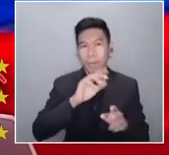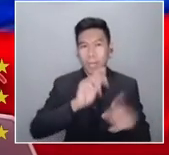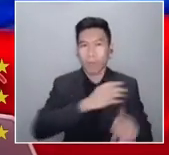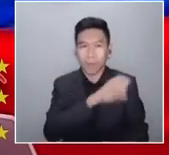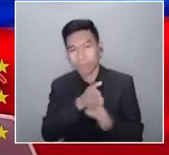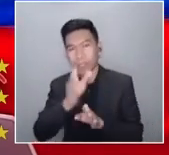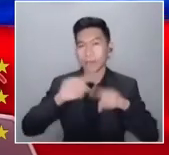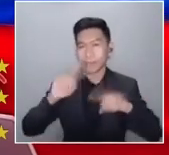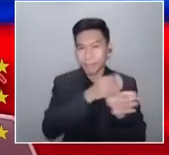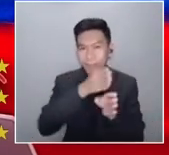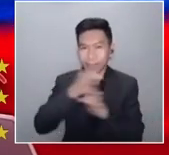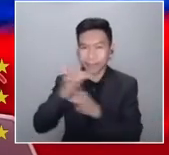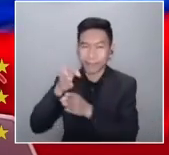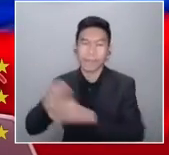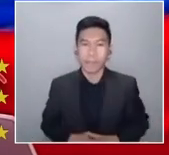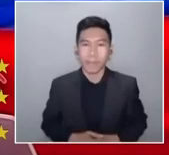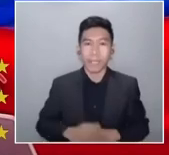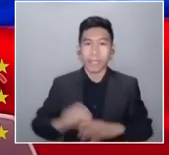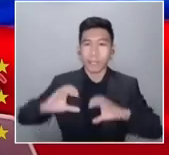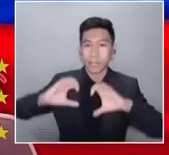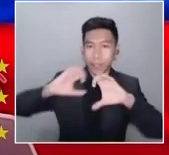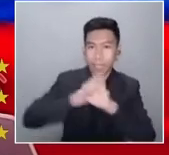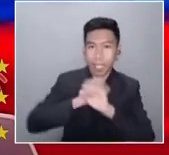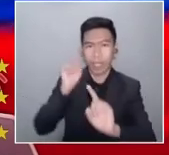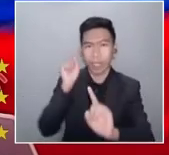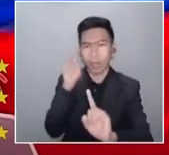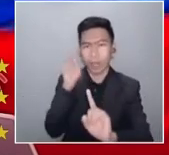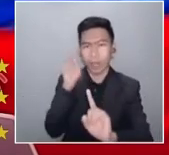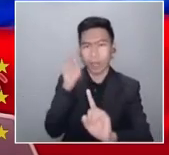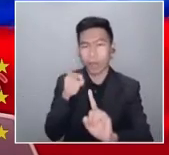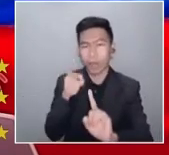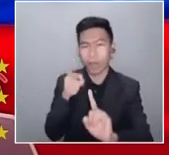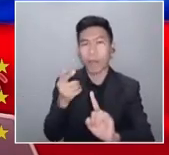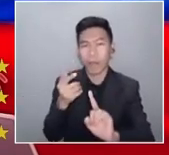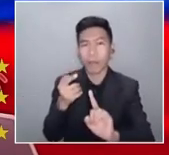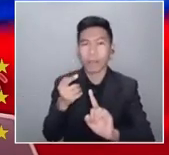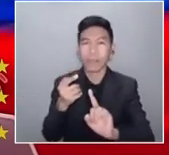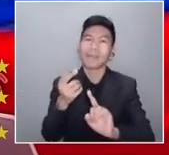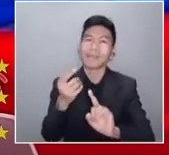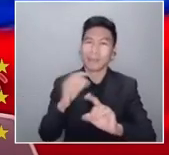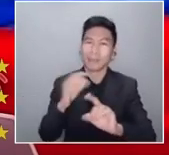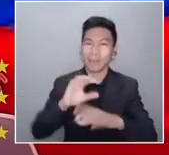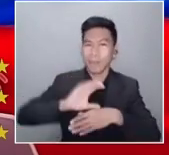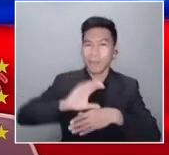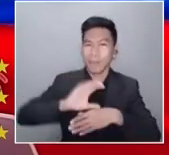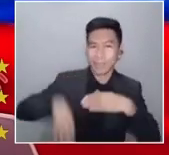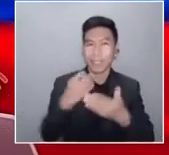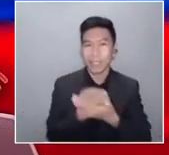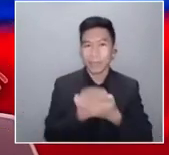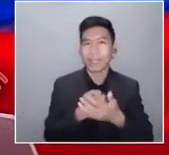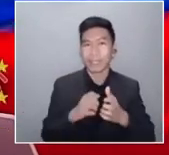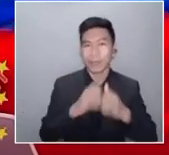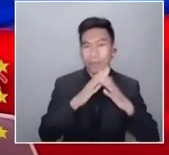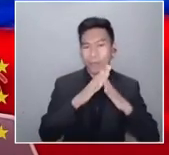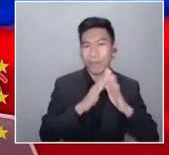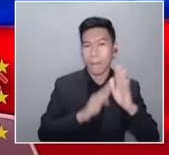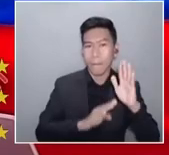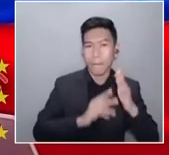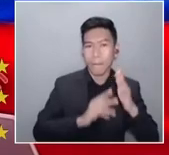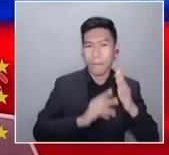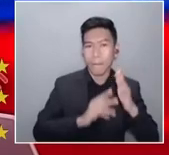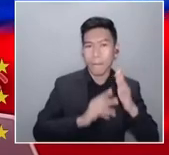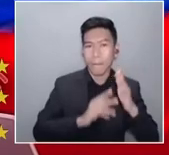economic recovery program with a corresponding integrated agro-industrial resource